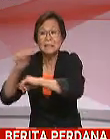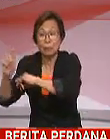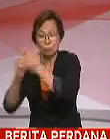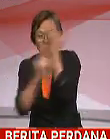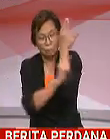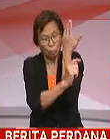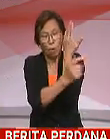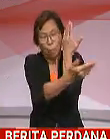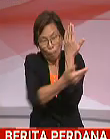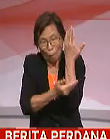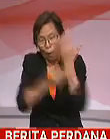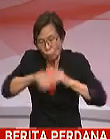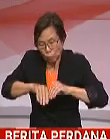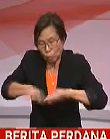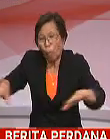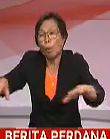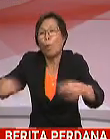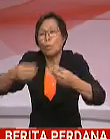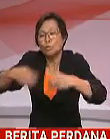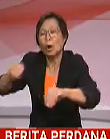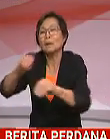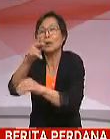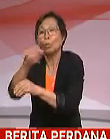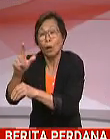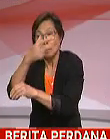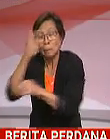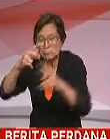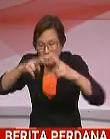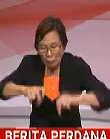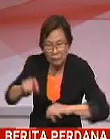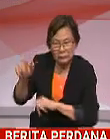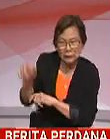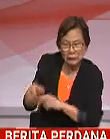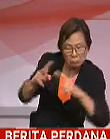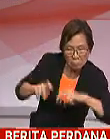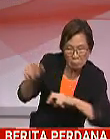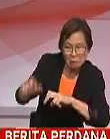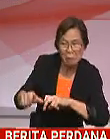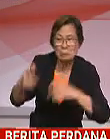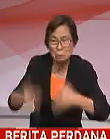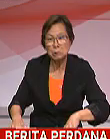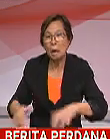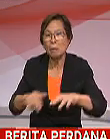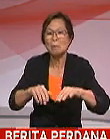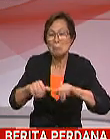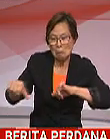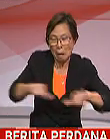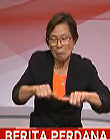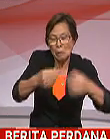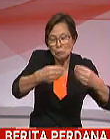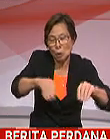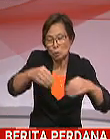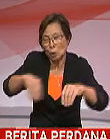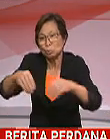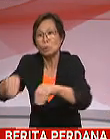dipercayai untuk edaran sekitar Lembah Klang. Hasil siasatan mendapati suspek sudah bergiat aktif dalam kegiatan pengedaran dadah sejak